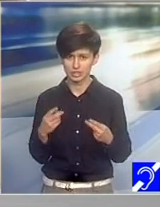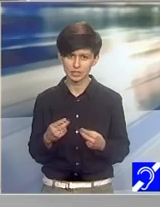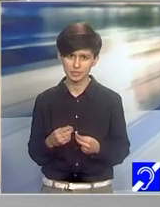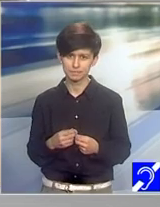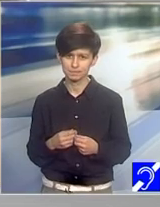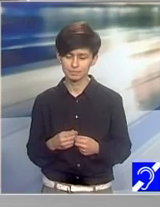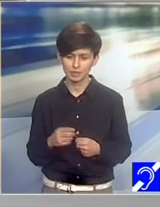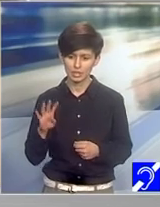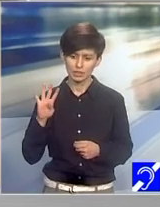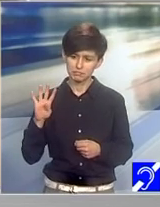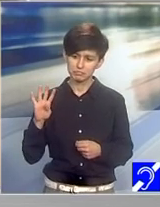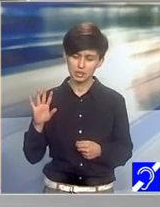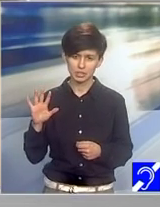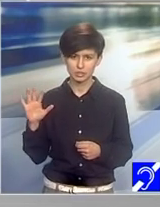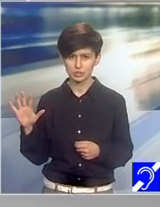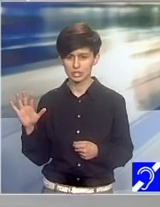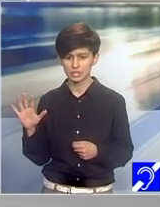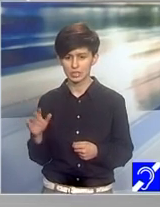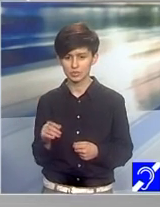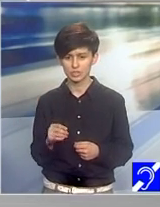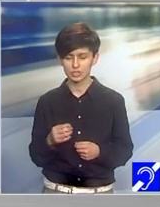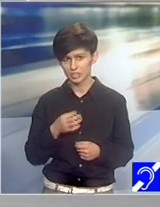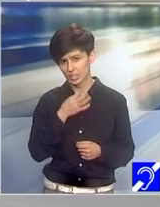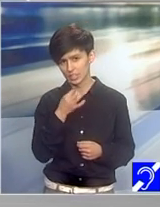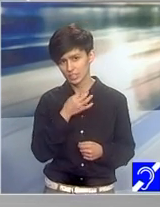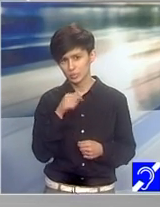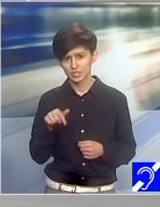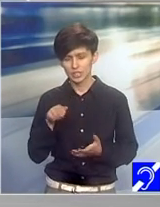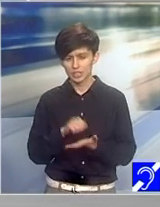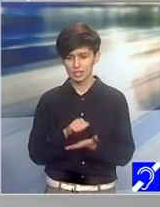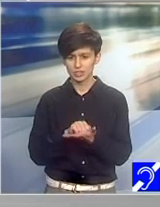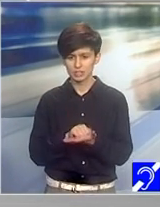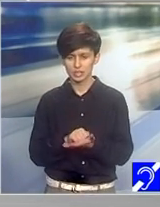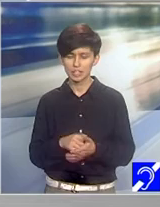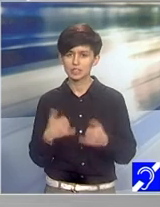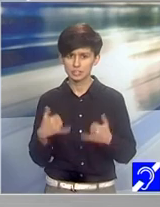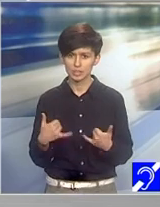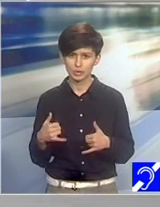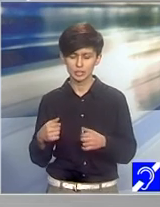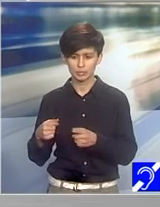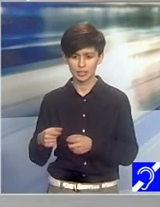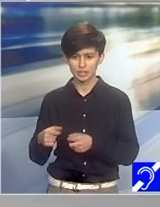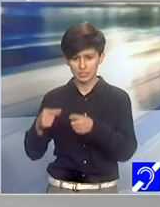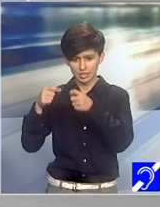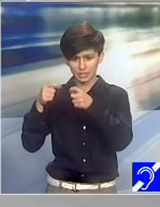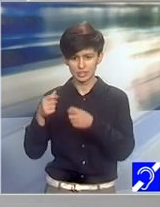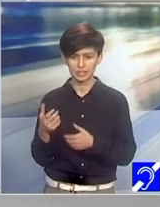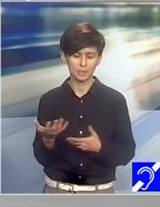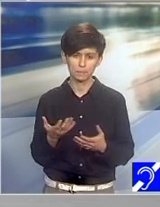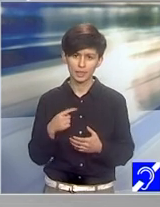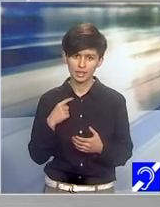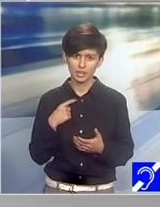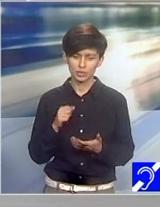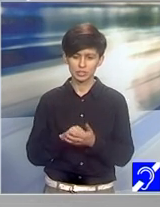puțin 4 sau 5 dintre cele menționate în această carte au avut loc în clădirea în care va avea